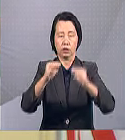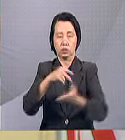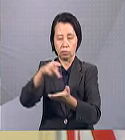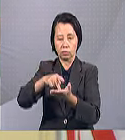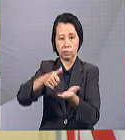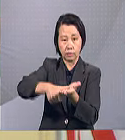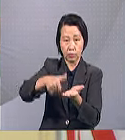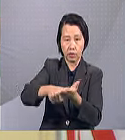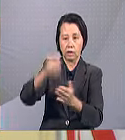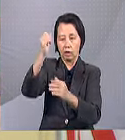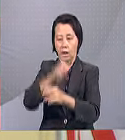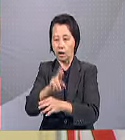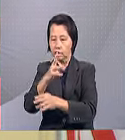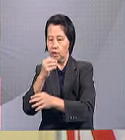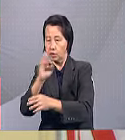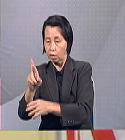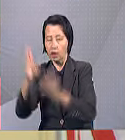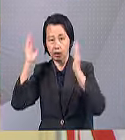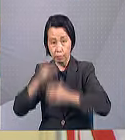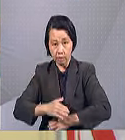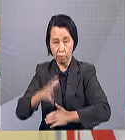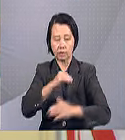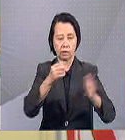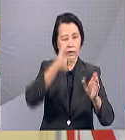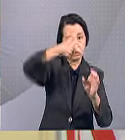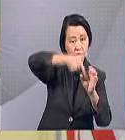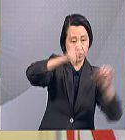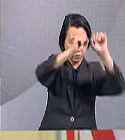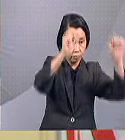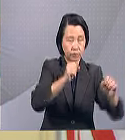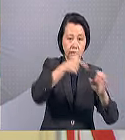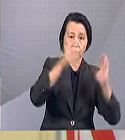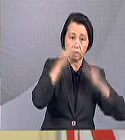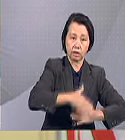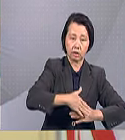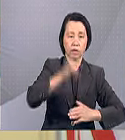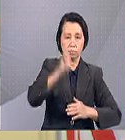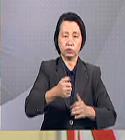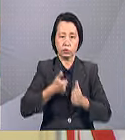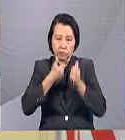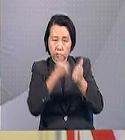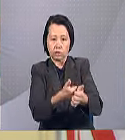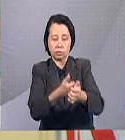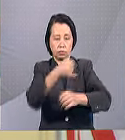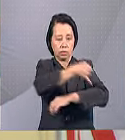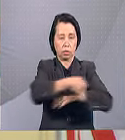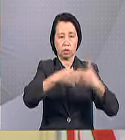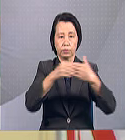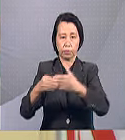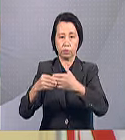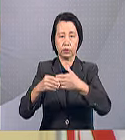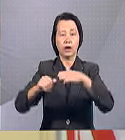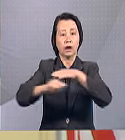belah, hentian rehat dan rawat dan stesen minyak, anda juga hendaklah mematuhi garis panduan